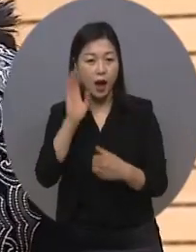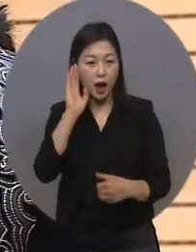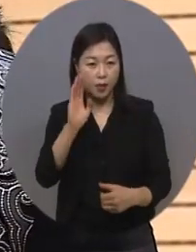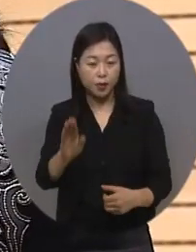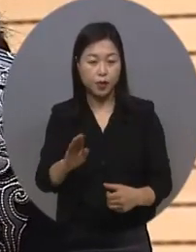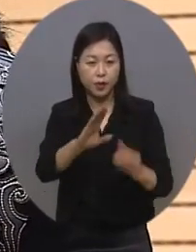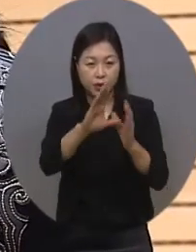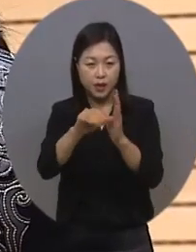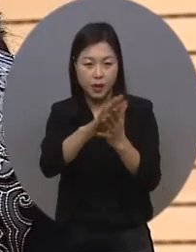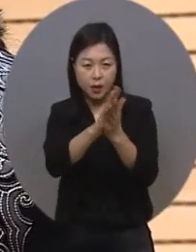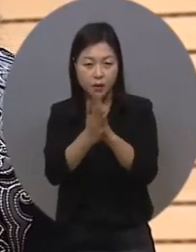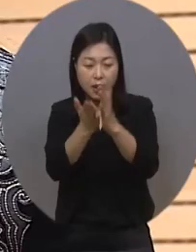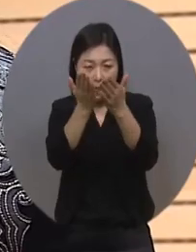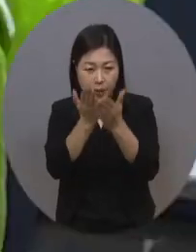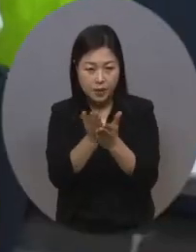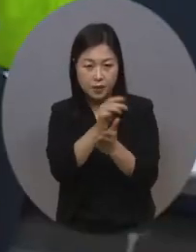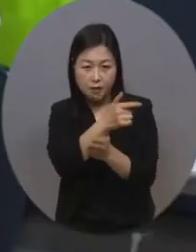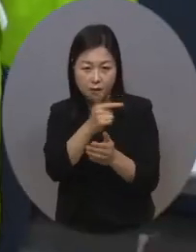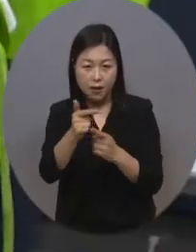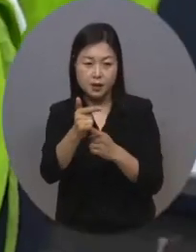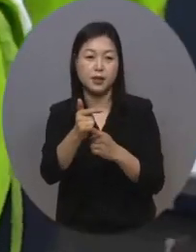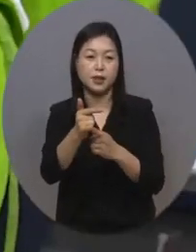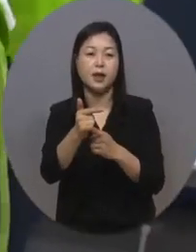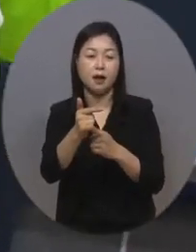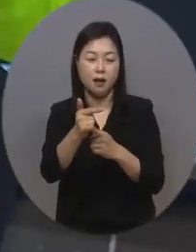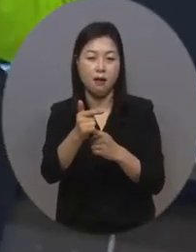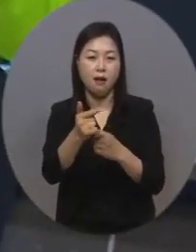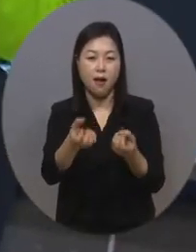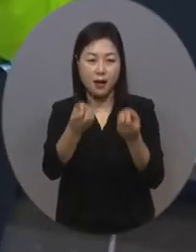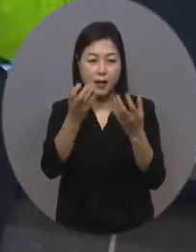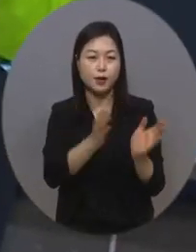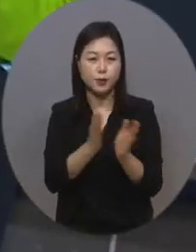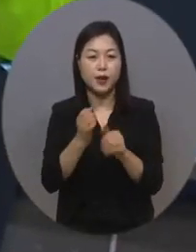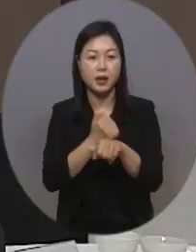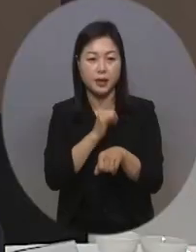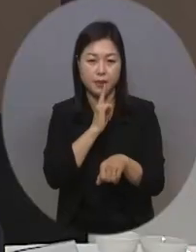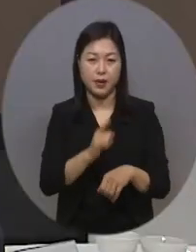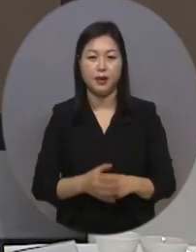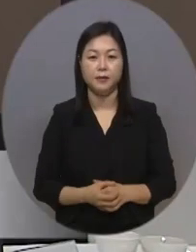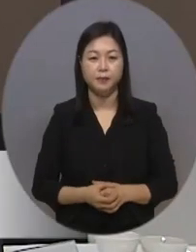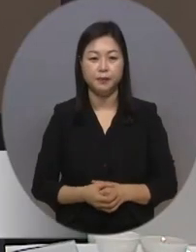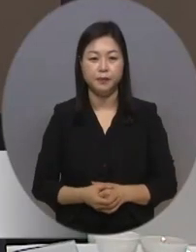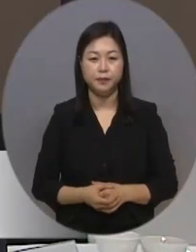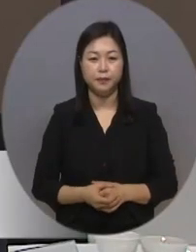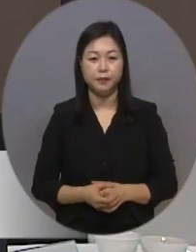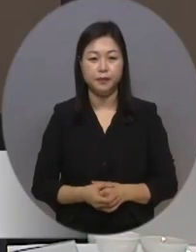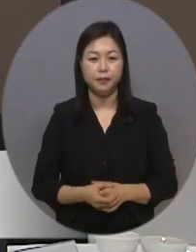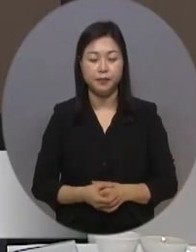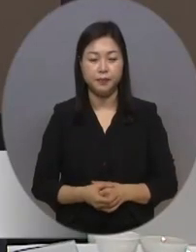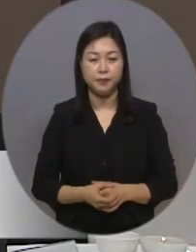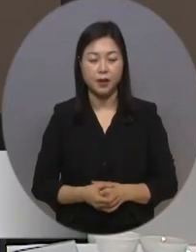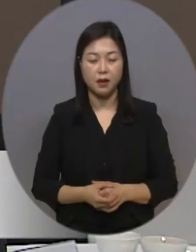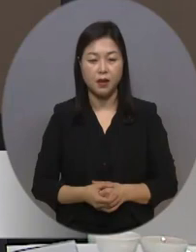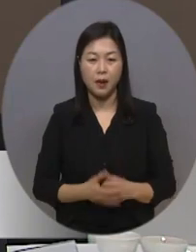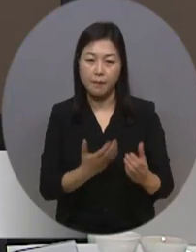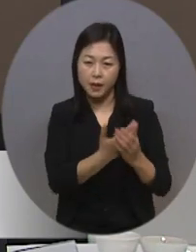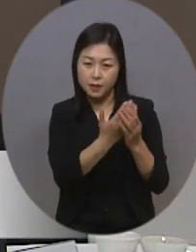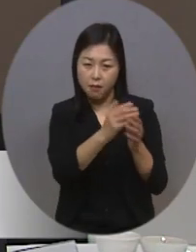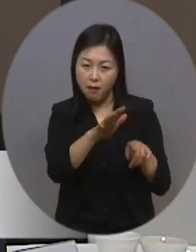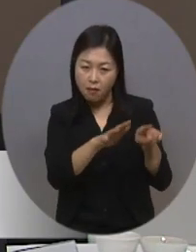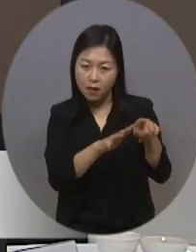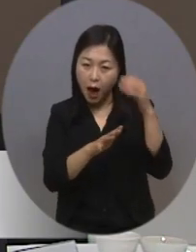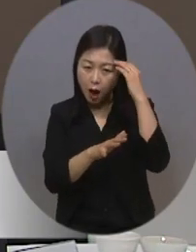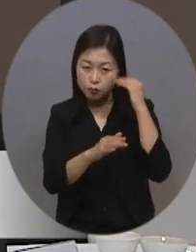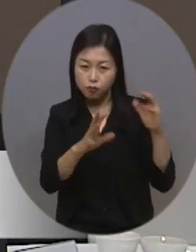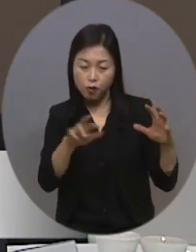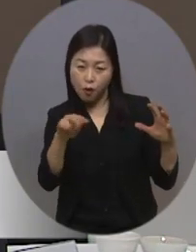시대 변화에 맞는 다양한 프로그램을 운영하겠다는 의지를 전했습니다. 선진 한국을 보고 또 한국의